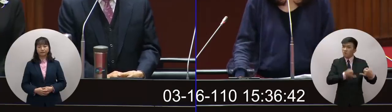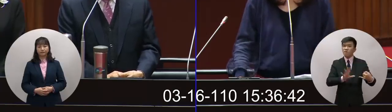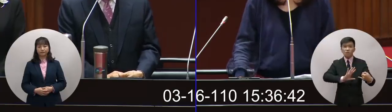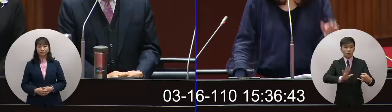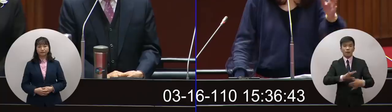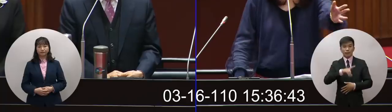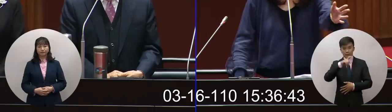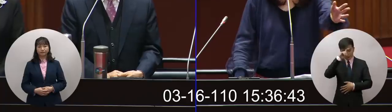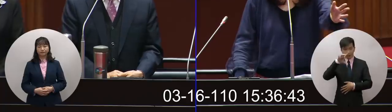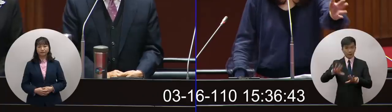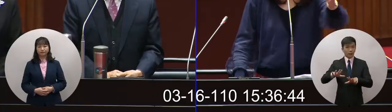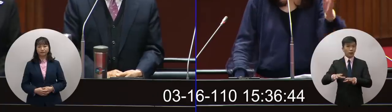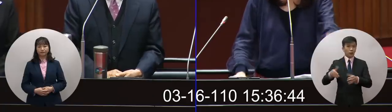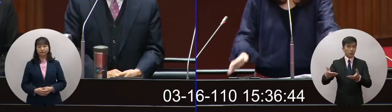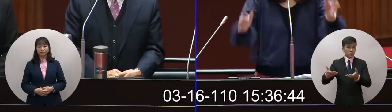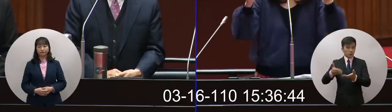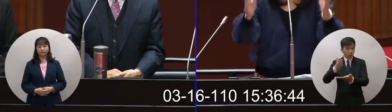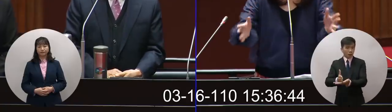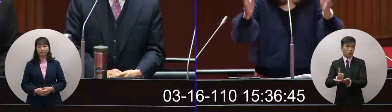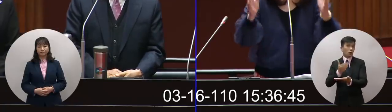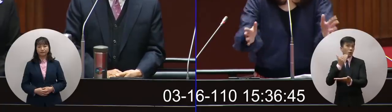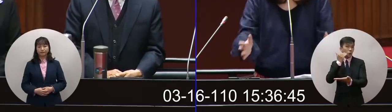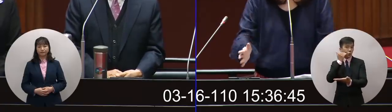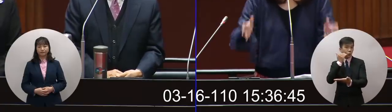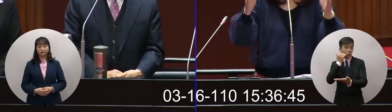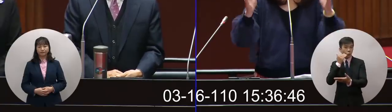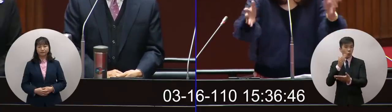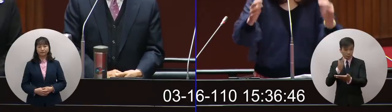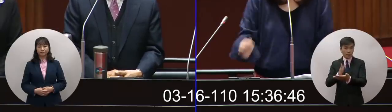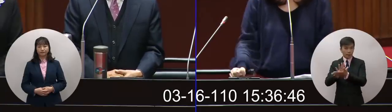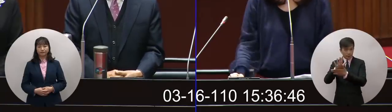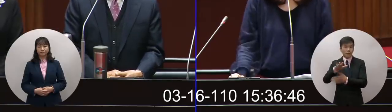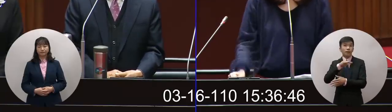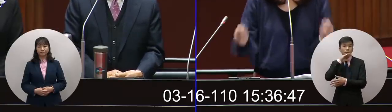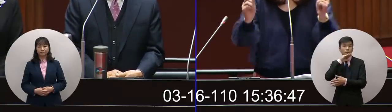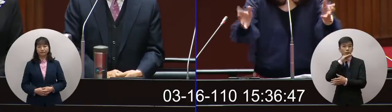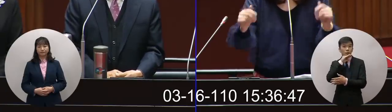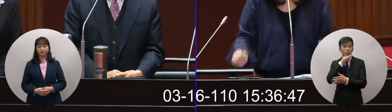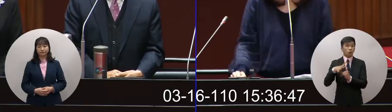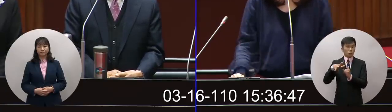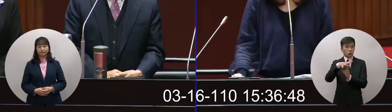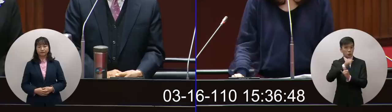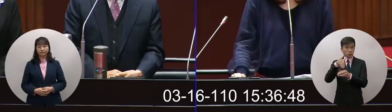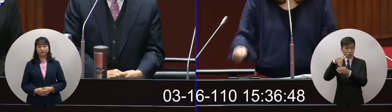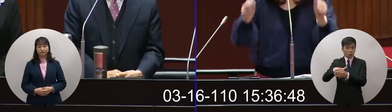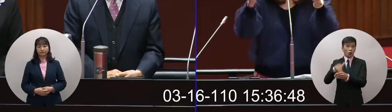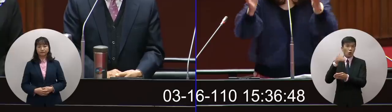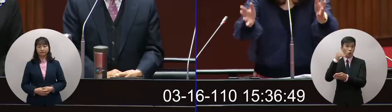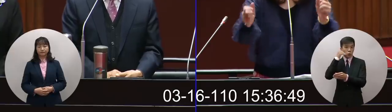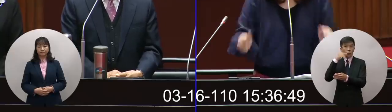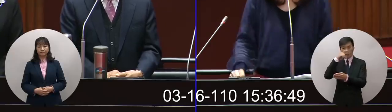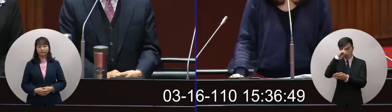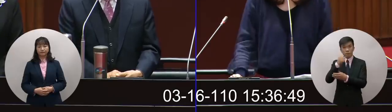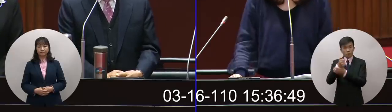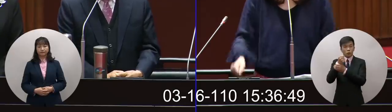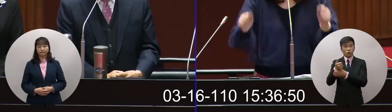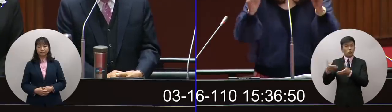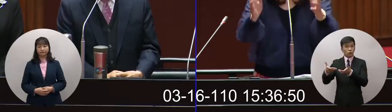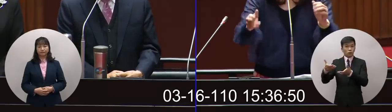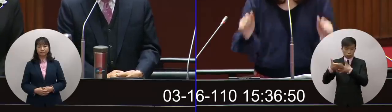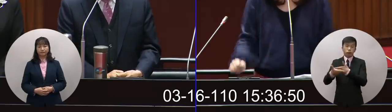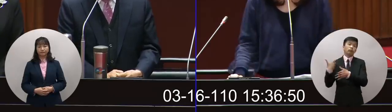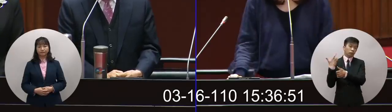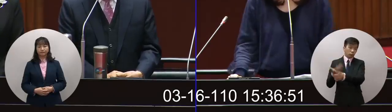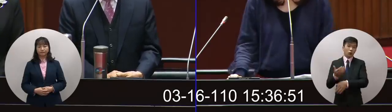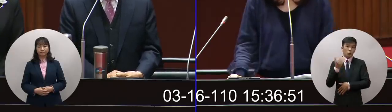嘛。停工了以后，如果全民的结果是希望继续施工，那就继续施工；如果是要保护藻礁，那